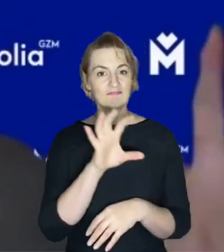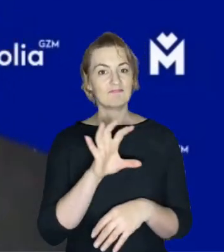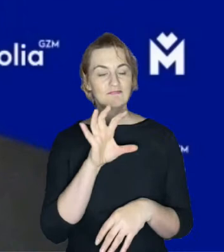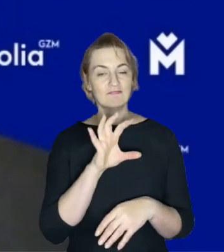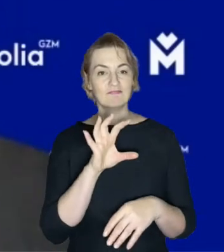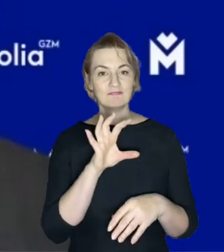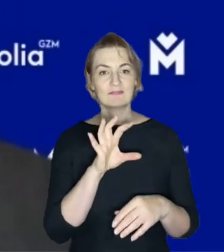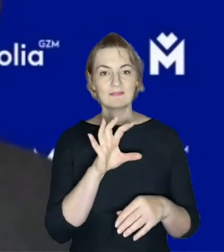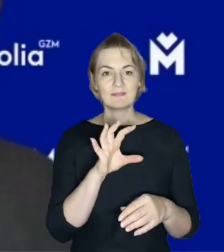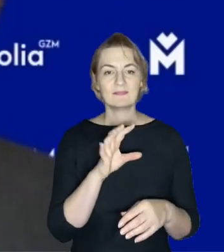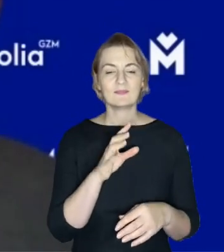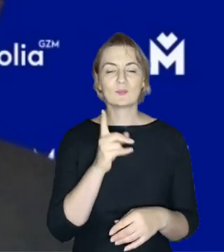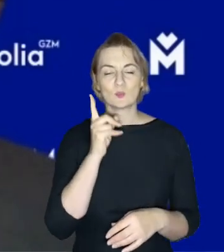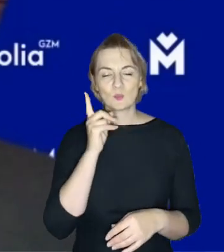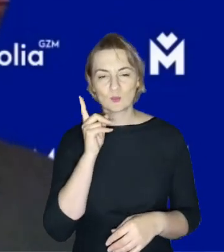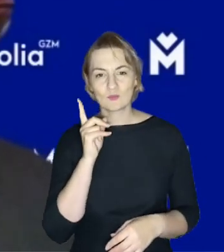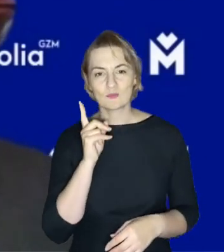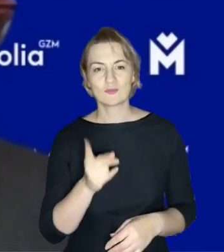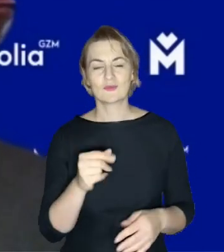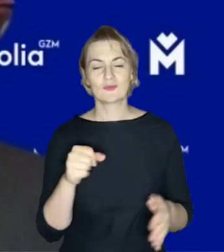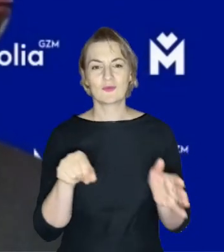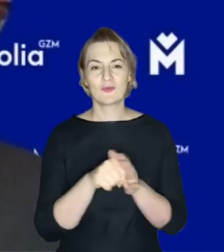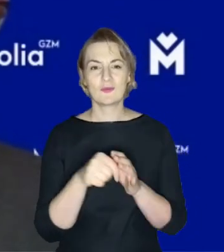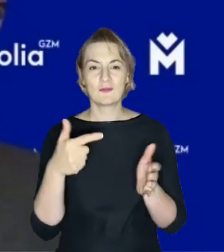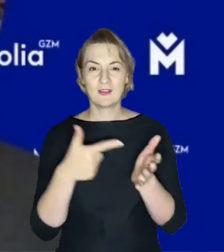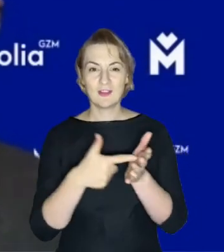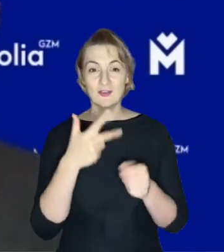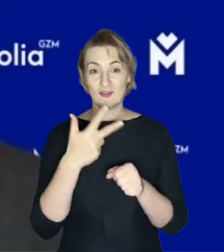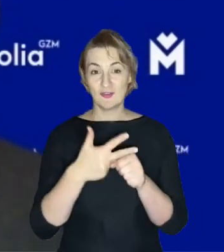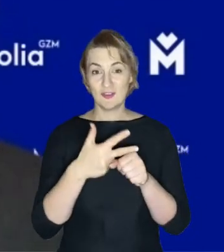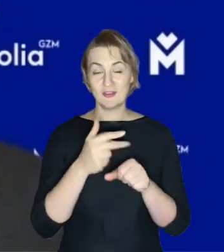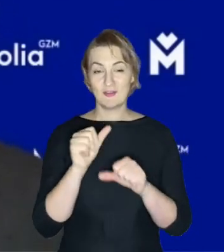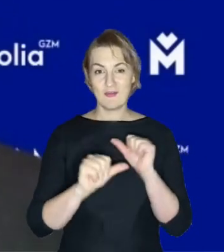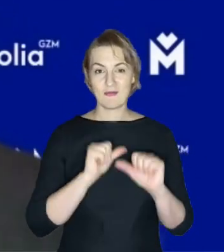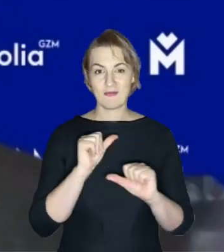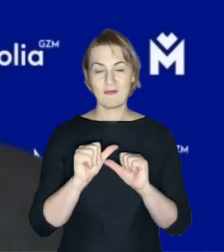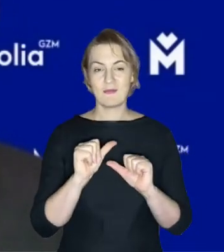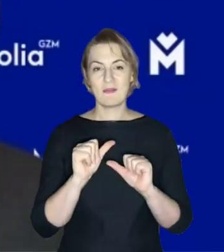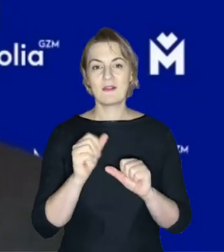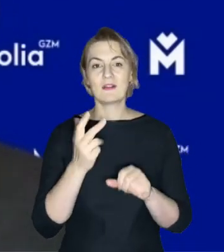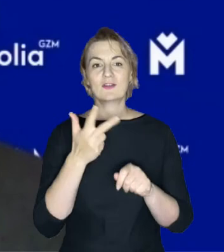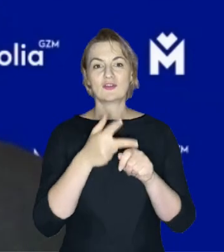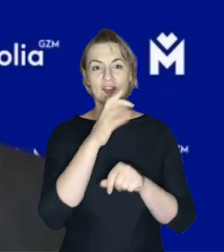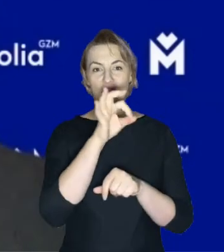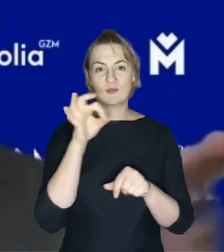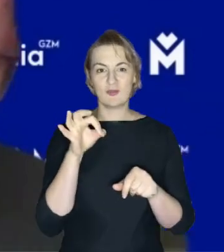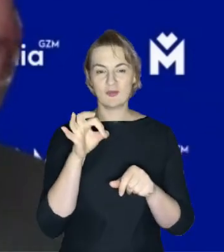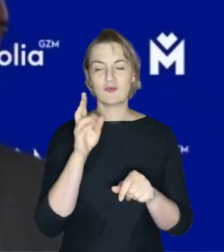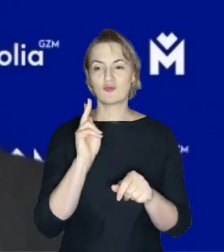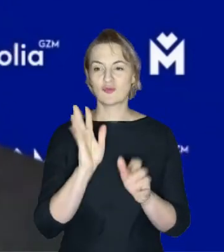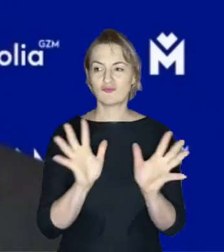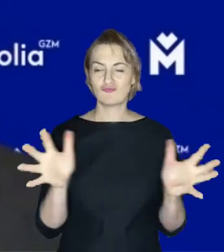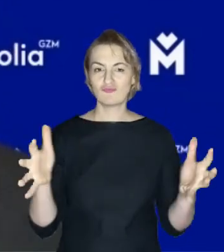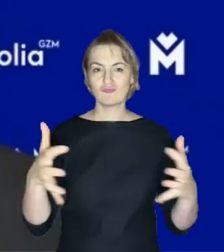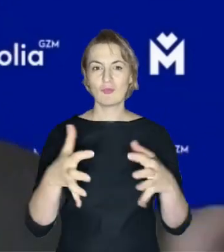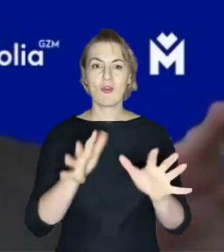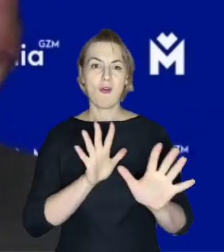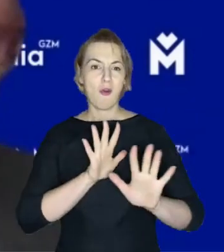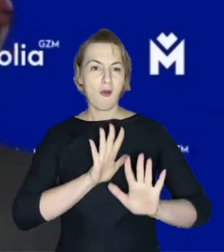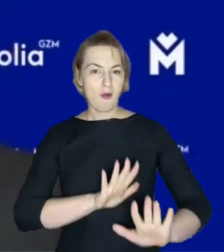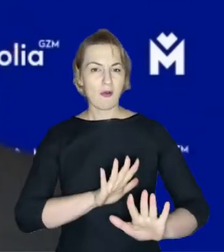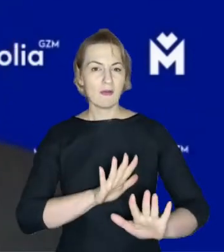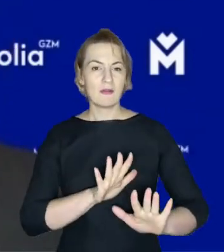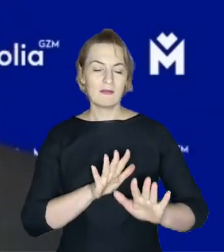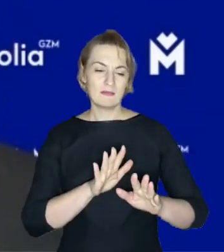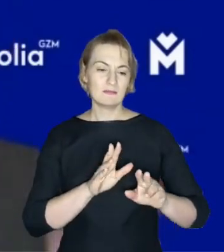powinniśmy, według naukowców, do 2030 roku 30% planety objąć ochroną, zostawić tam miejsce dla przyrody, żeby ona